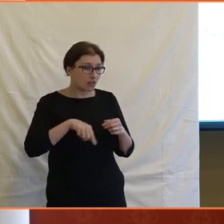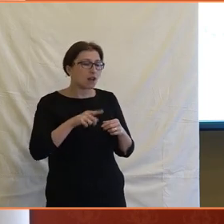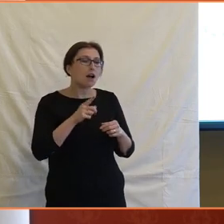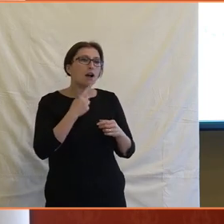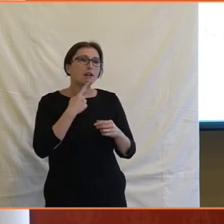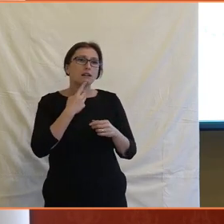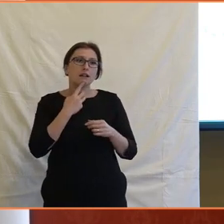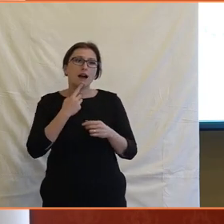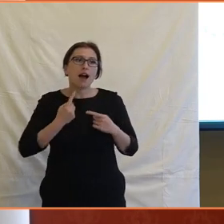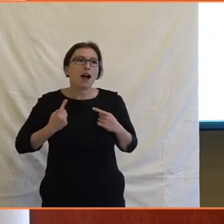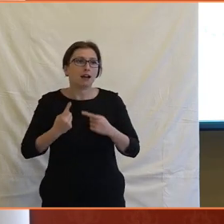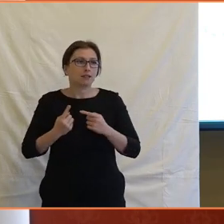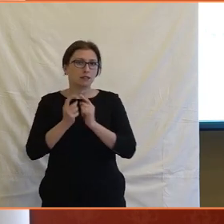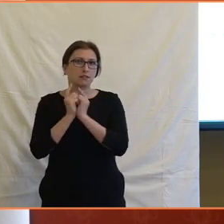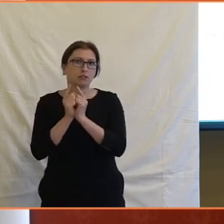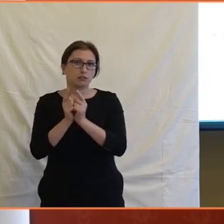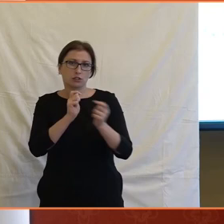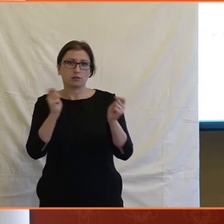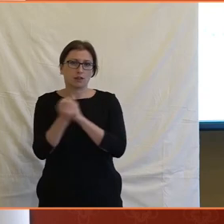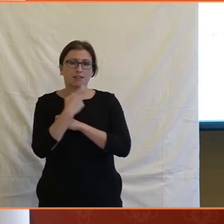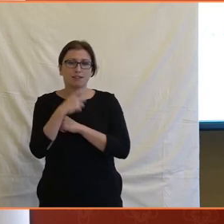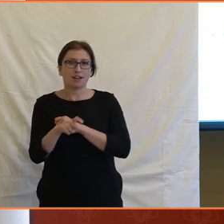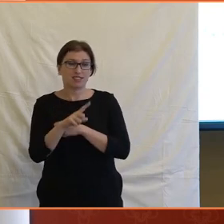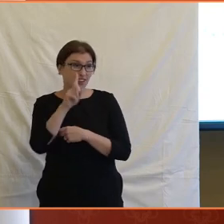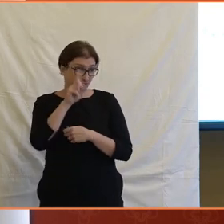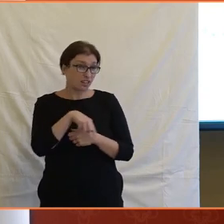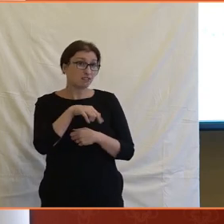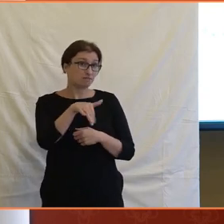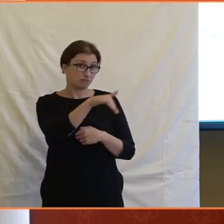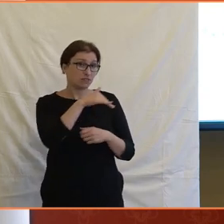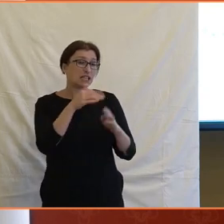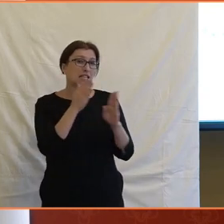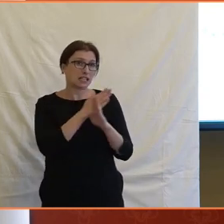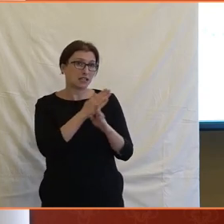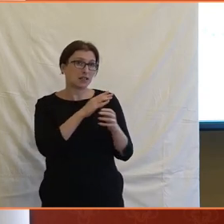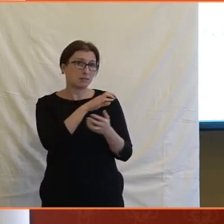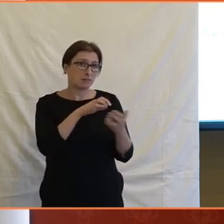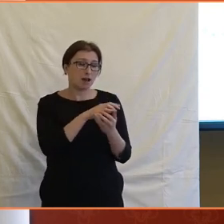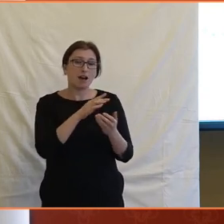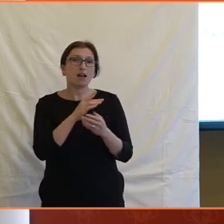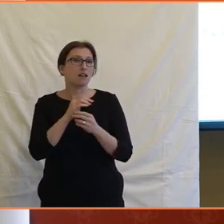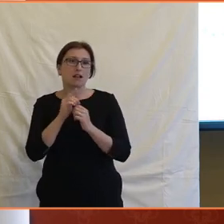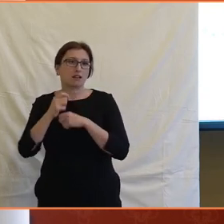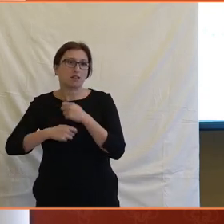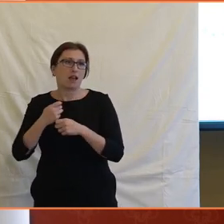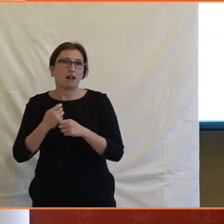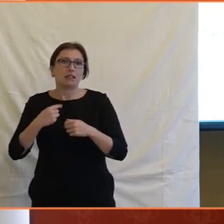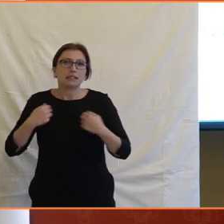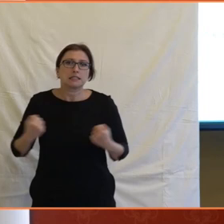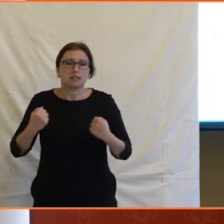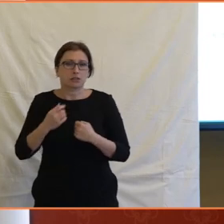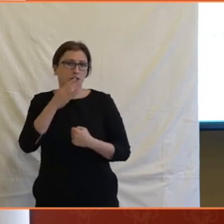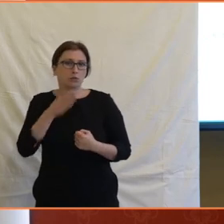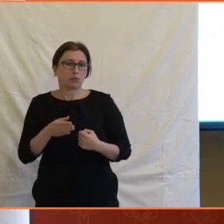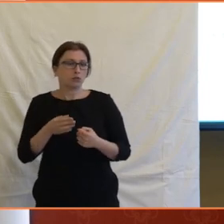jako aktivně řešit. Jo? Není to pro ně tak palčivý problém. Jo, když půjde prostě o něco, co si